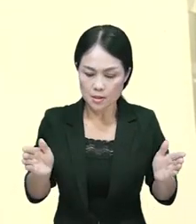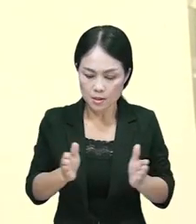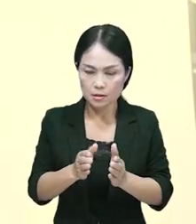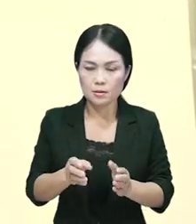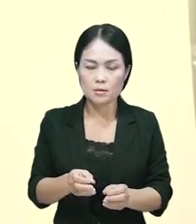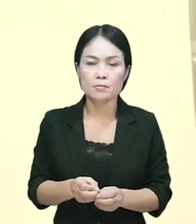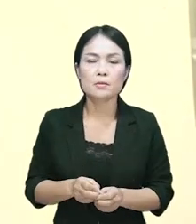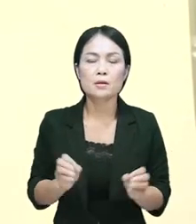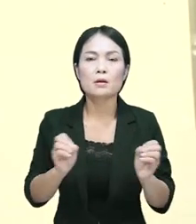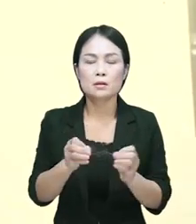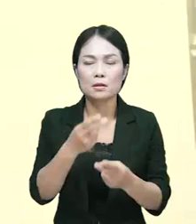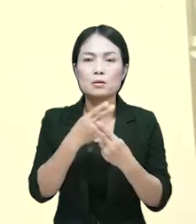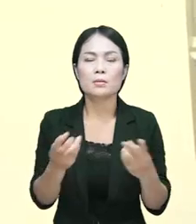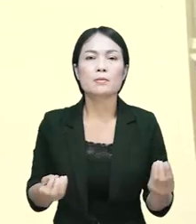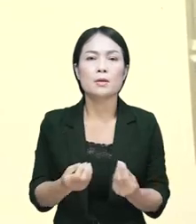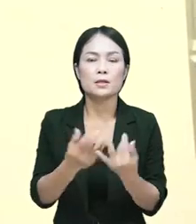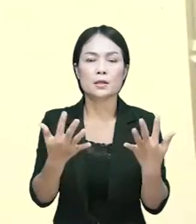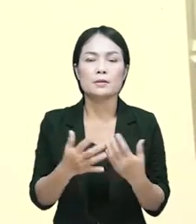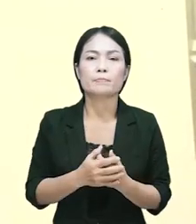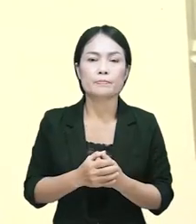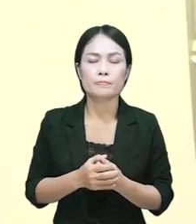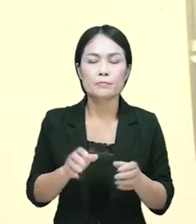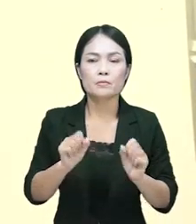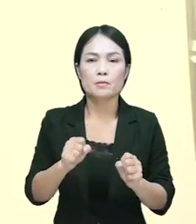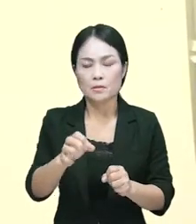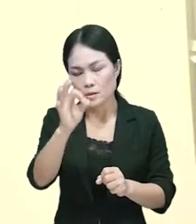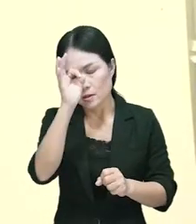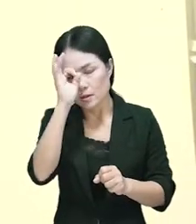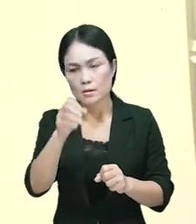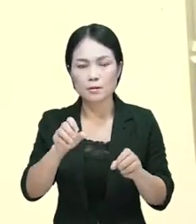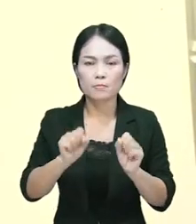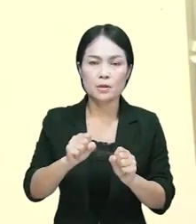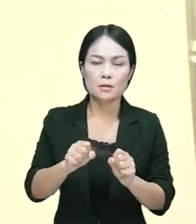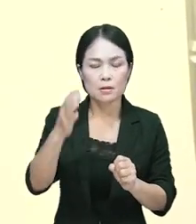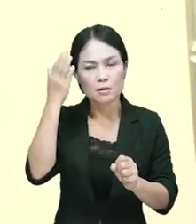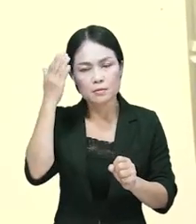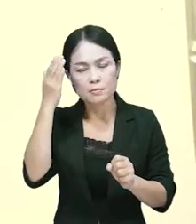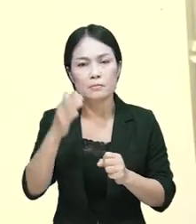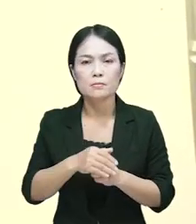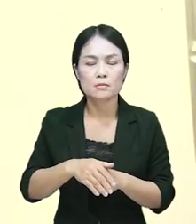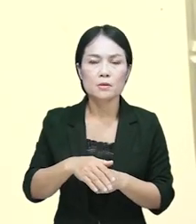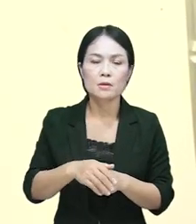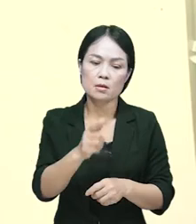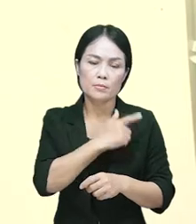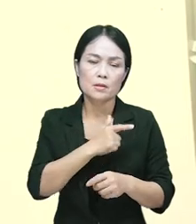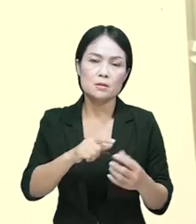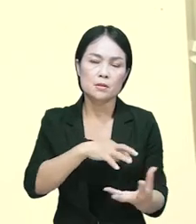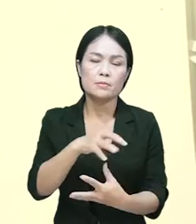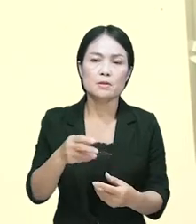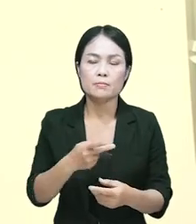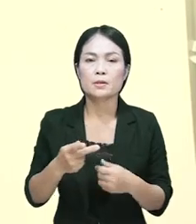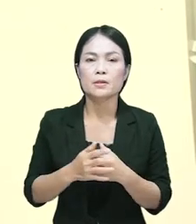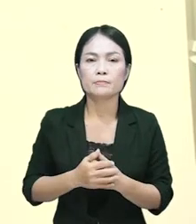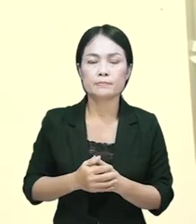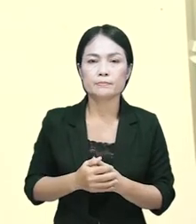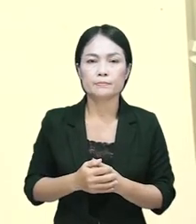អញ្ចឹងណាចឹងអាចមានចម្លើយច្រើនណាកូនណាចាអាចថាដល់ងងអាចថាគាត់មិនចេះចាចុងការខ្ជិលផ្សំគ្នាអីចឹងណាកូន